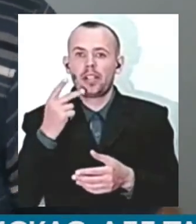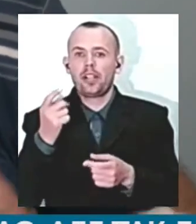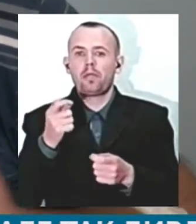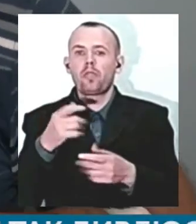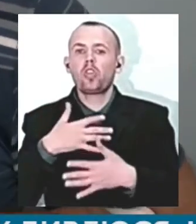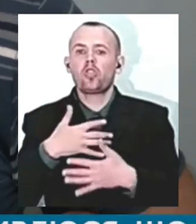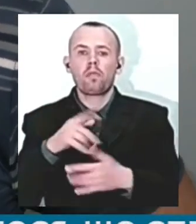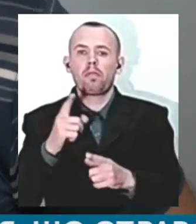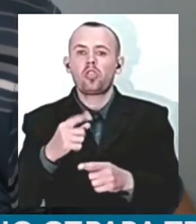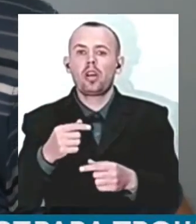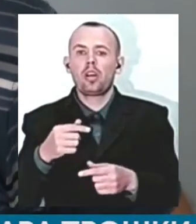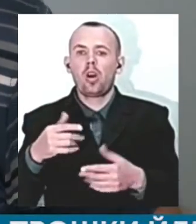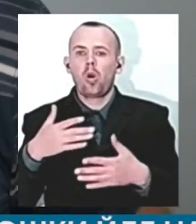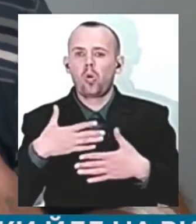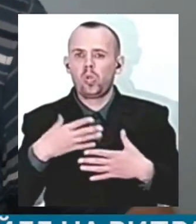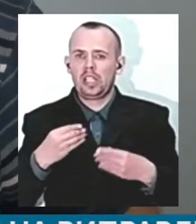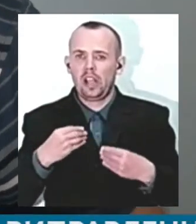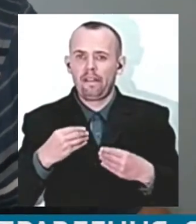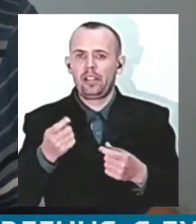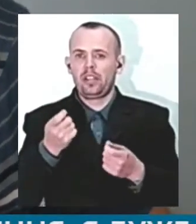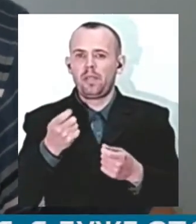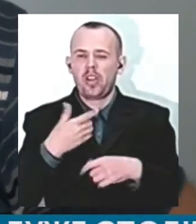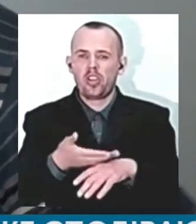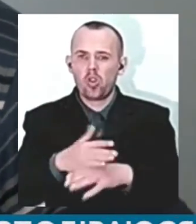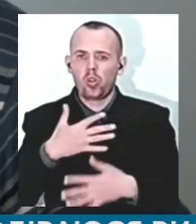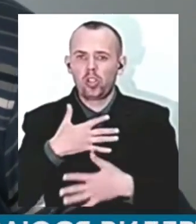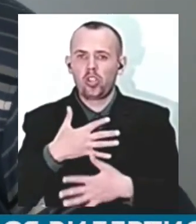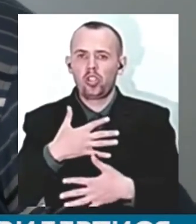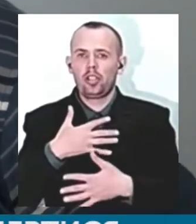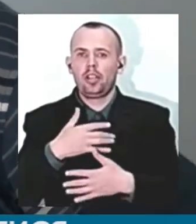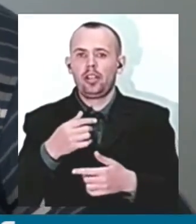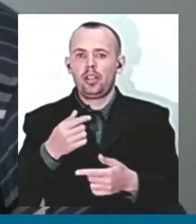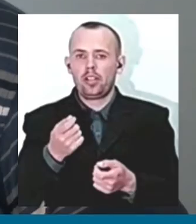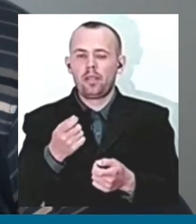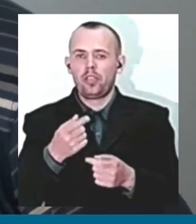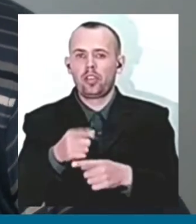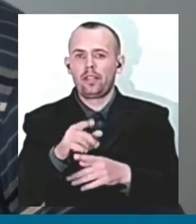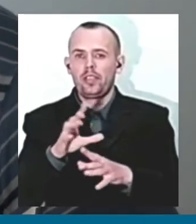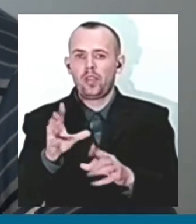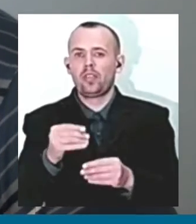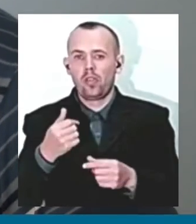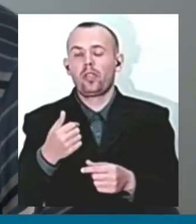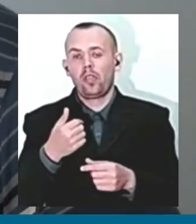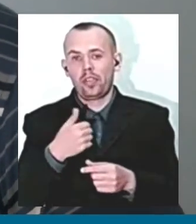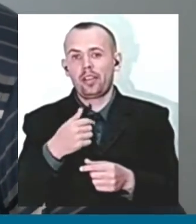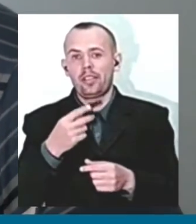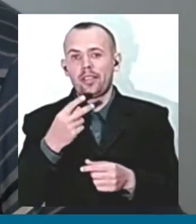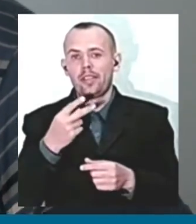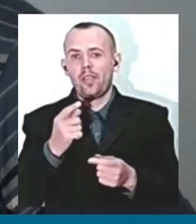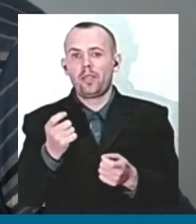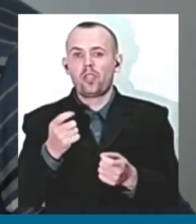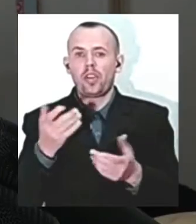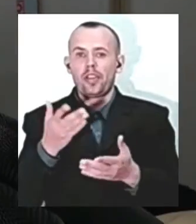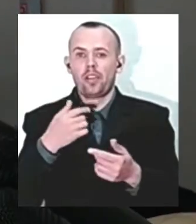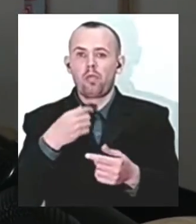давит. Немного мне тяжело дышать. Немножечко еще это все сдавливает. Но я так смотрю, что дело немножечко идет на поправку. Я очень